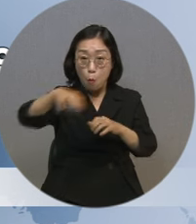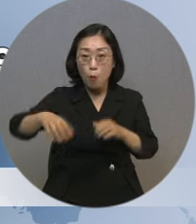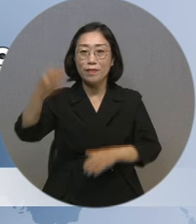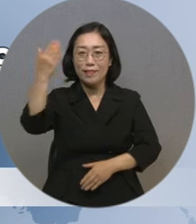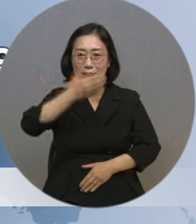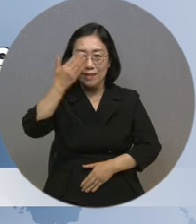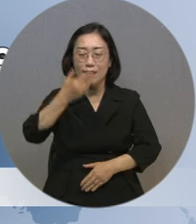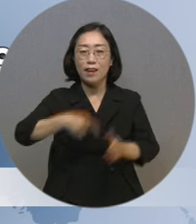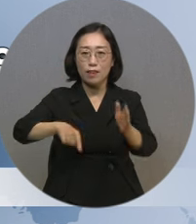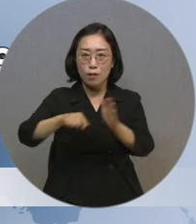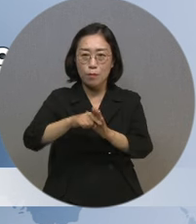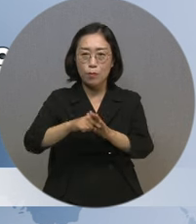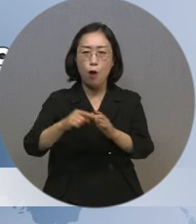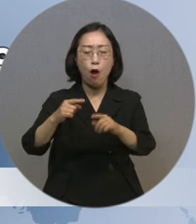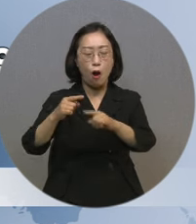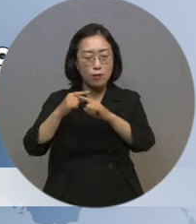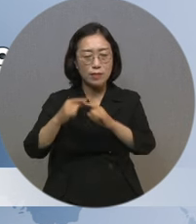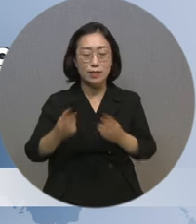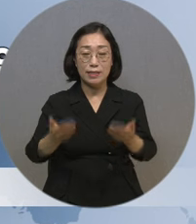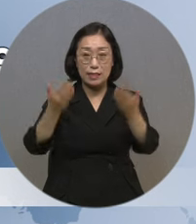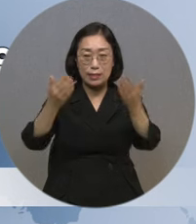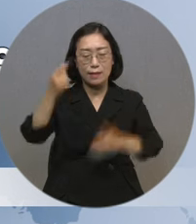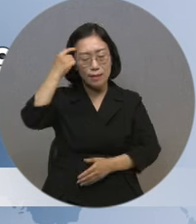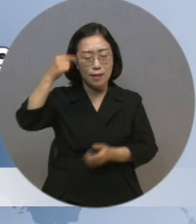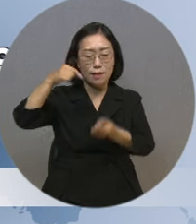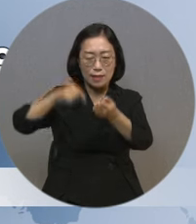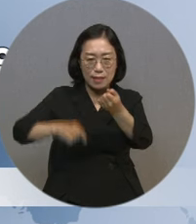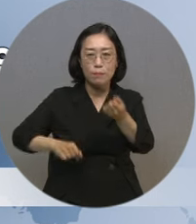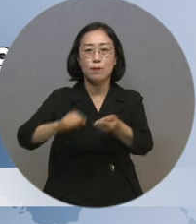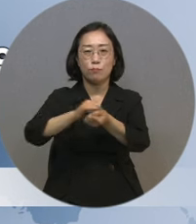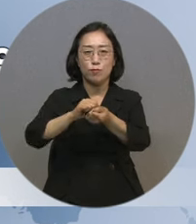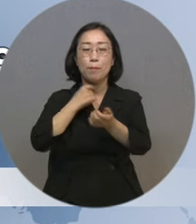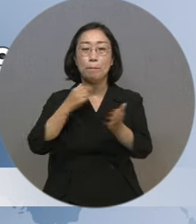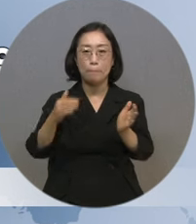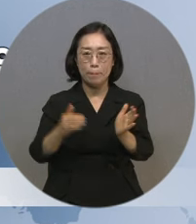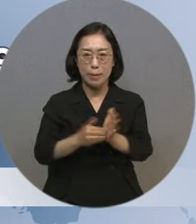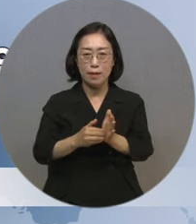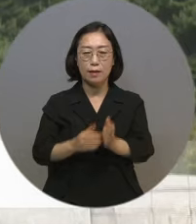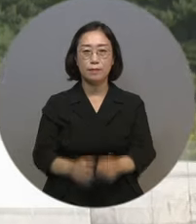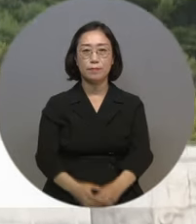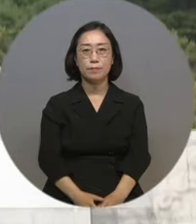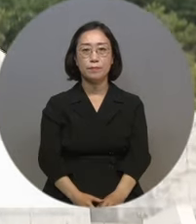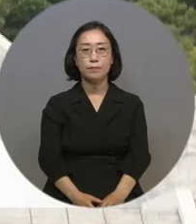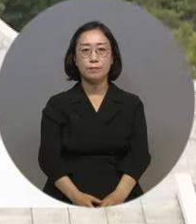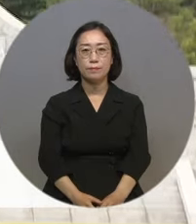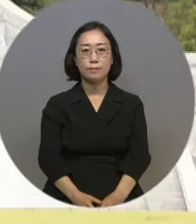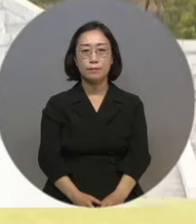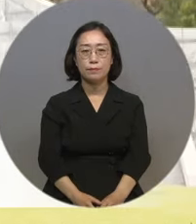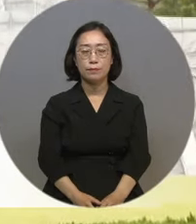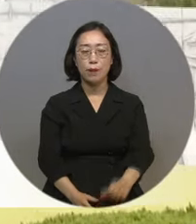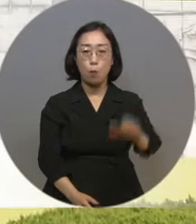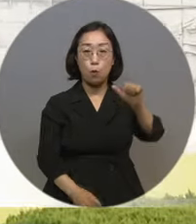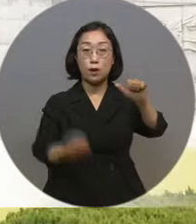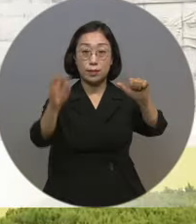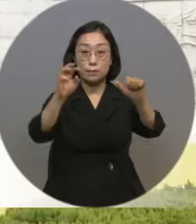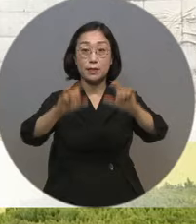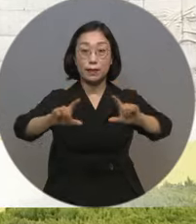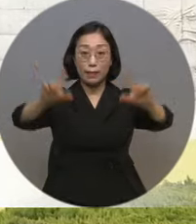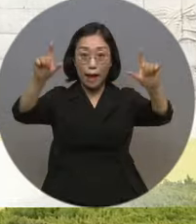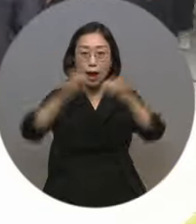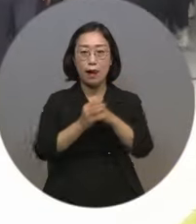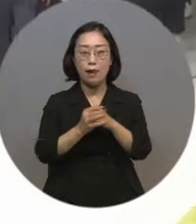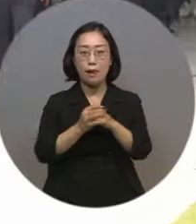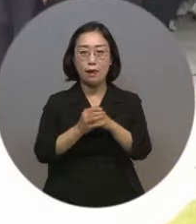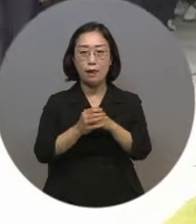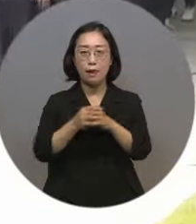호국영령의 희생과 헌신을 기리는 시간을 가졌습니다. 이준호 기자입니다. 지난 5월 30일